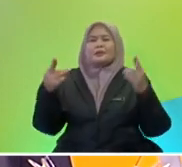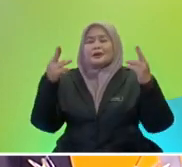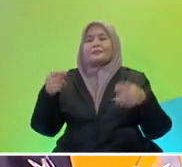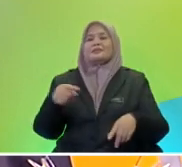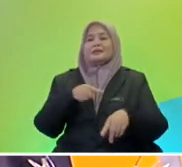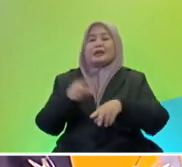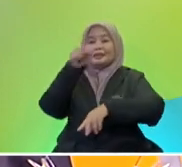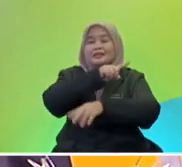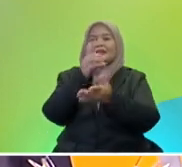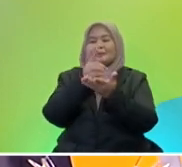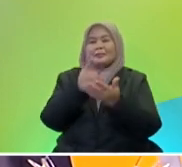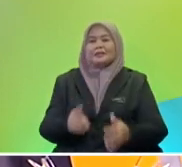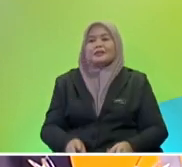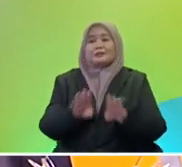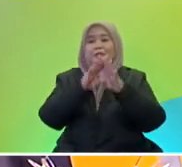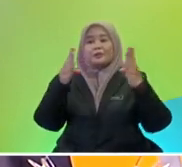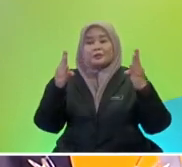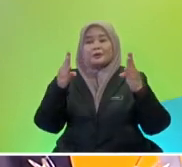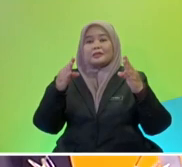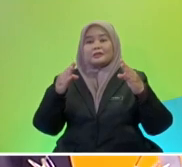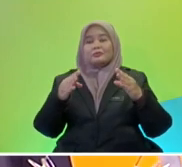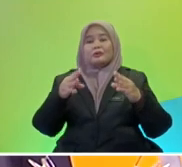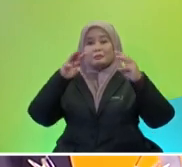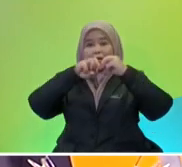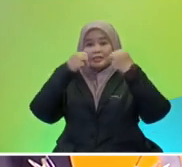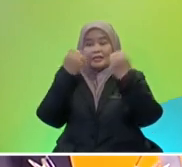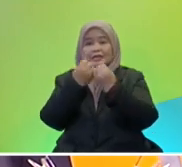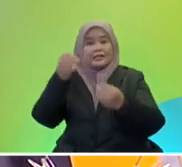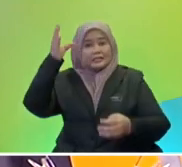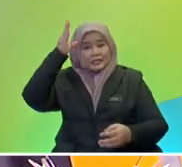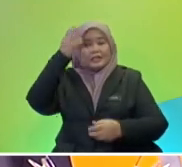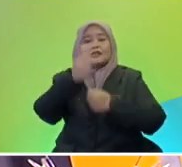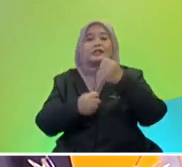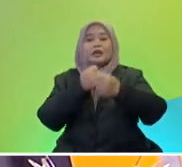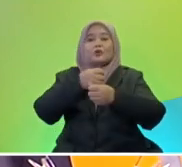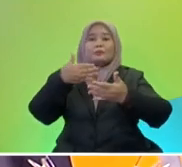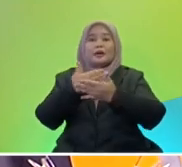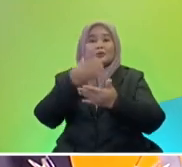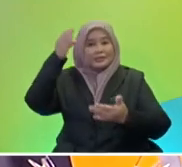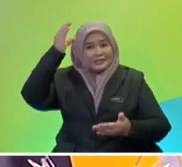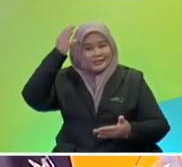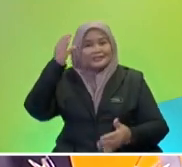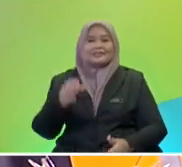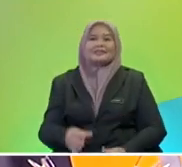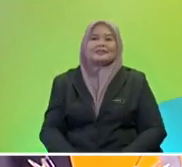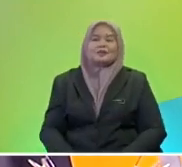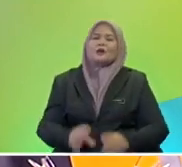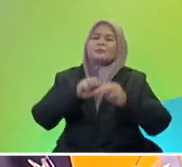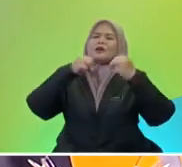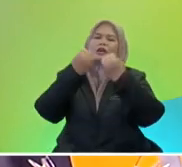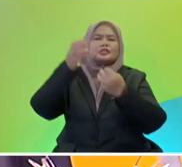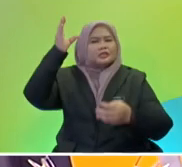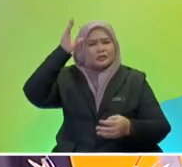pergi rumah terbuka masyarakat Cina yaitu tahun baru Cina masyarakat